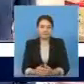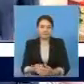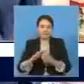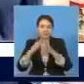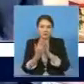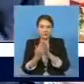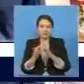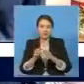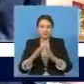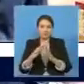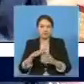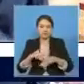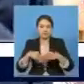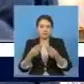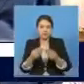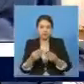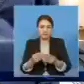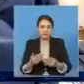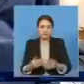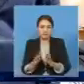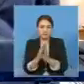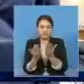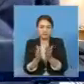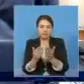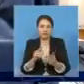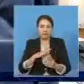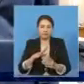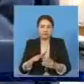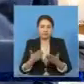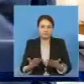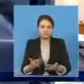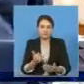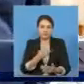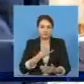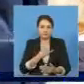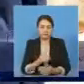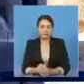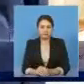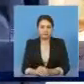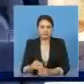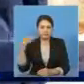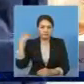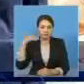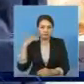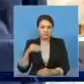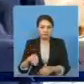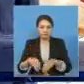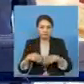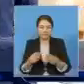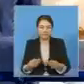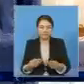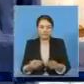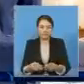Аулга, поселок, передать вот эти книги, которые вышли у нас. В Актюбинске выпустили, это